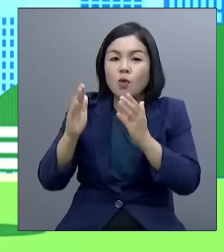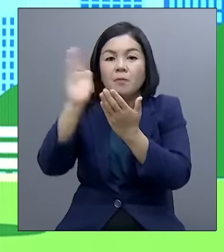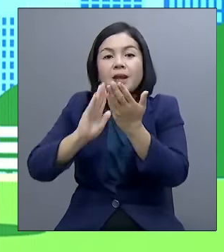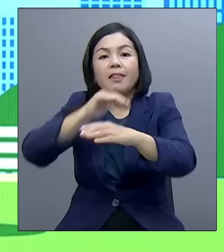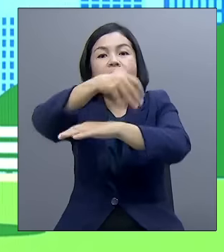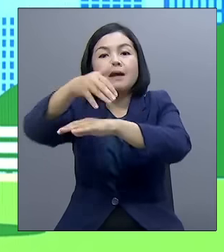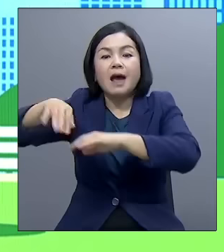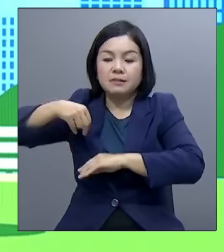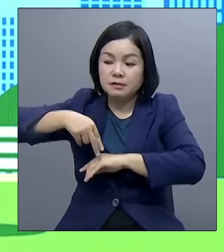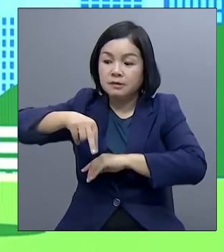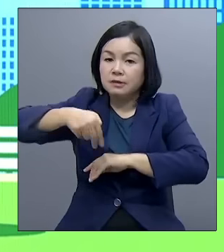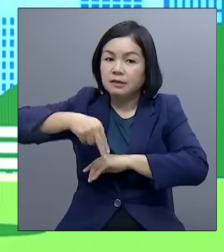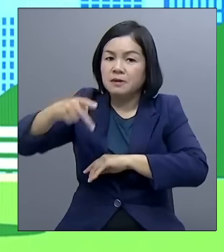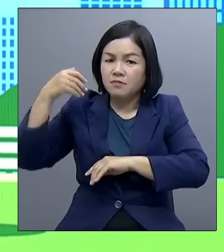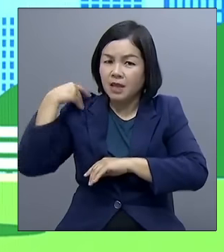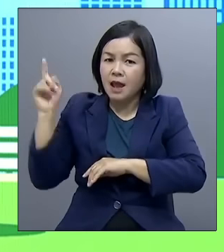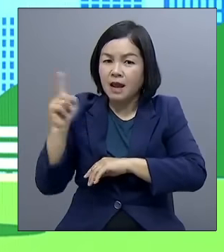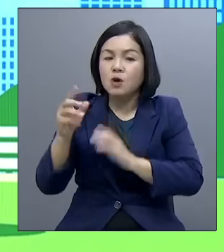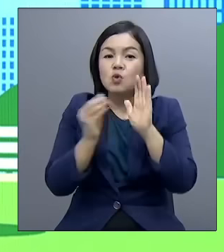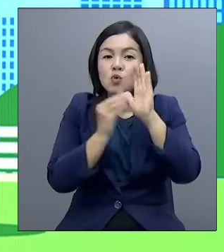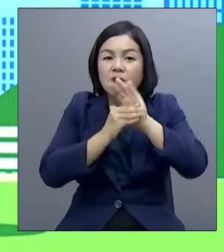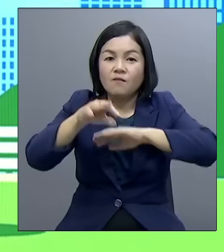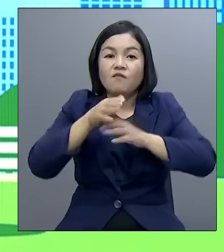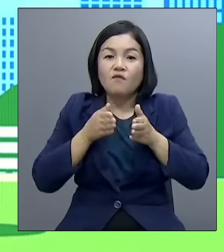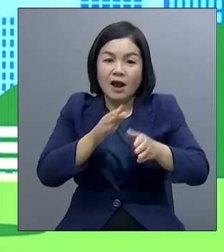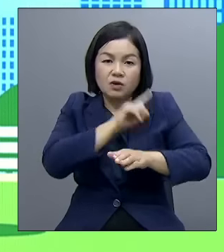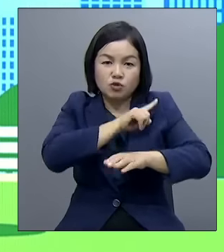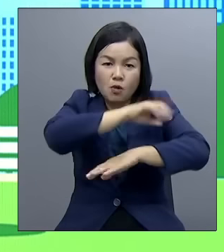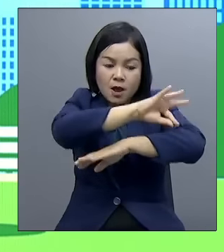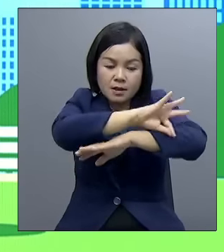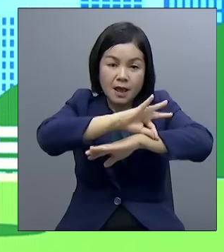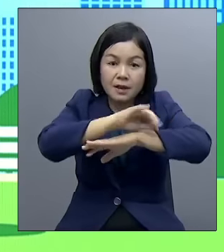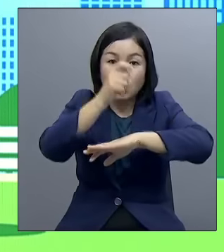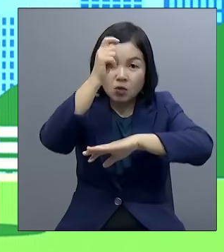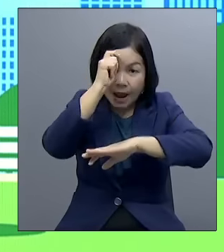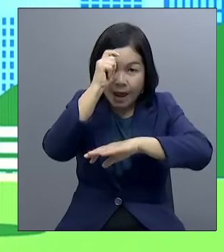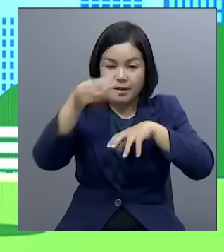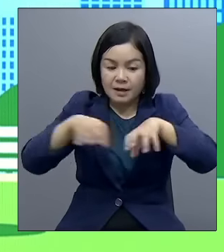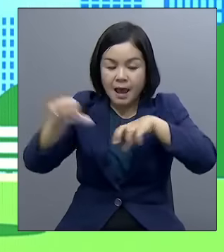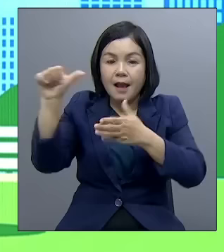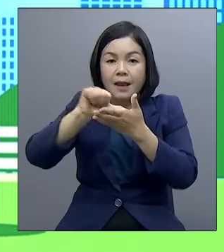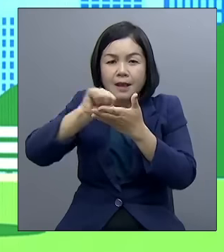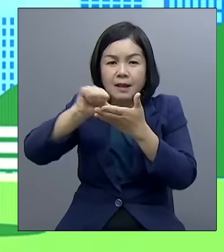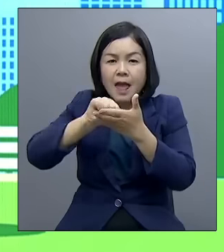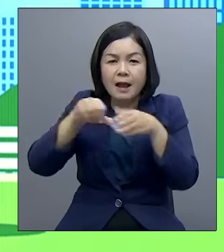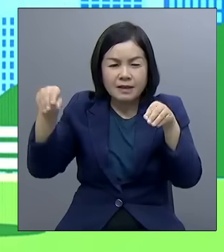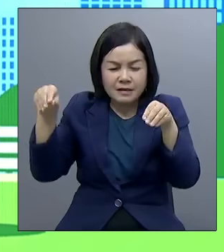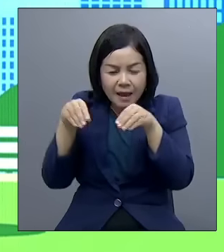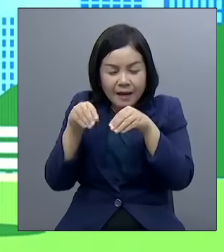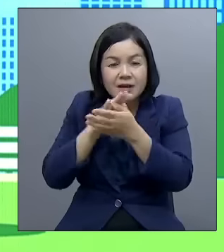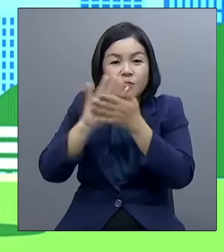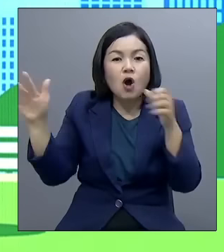เจ้าหน้าที่จากสำนักการโยธากรุงเทพมหานครบอกว่าตอนนี้เนี่ยการปรับปรุงเดินหน้าอย่างรวดเร็วใกล้จะแล้วเสร็จคร